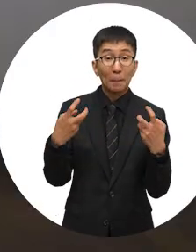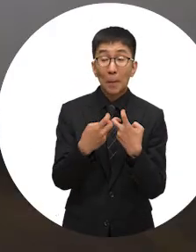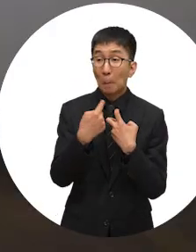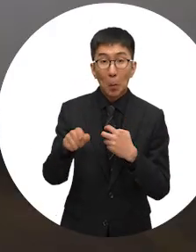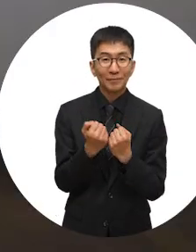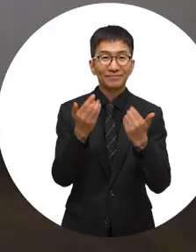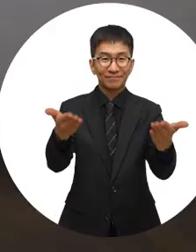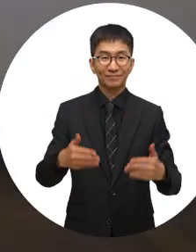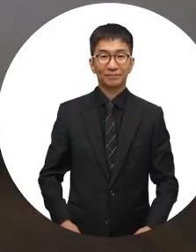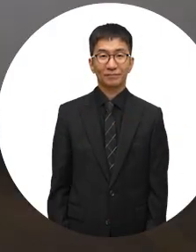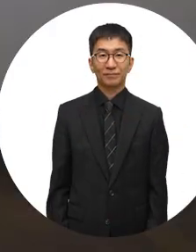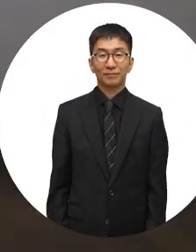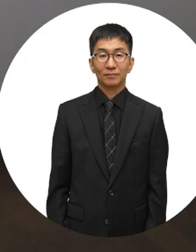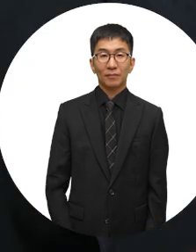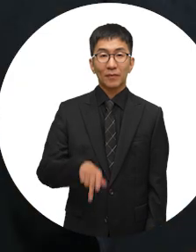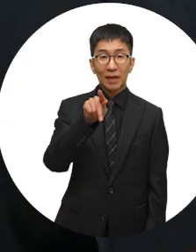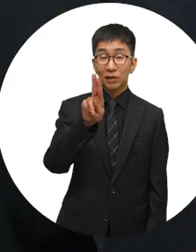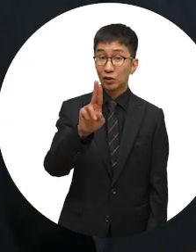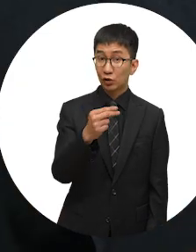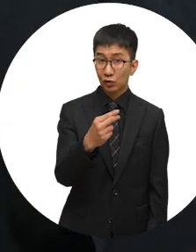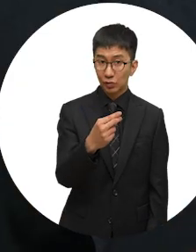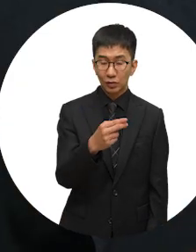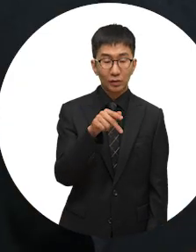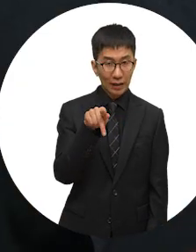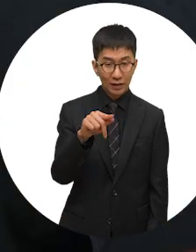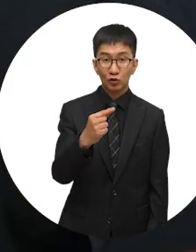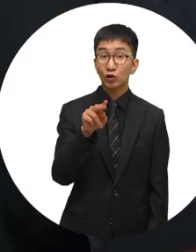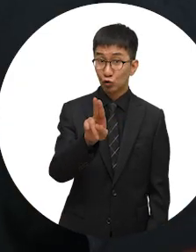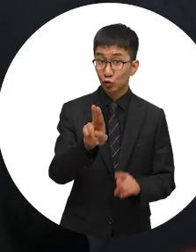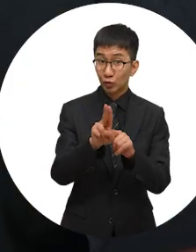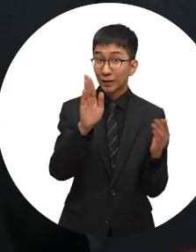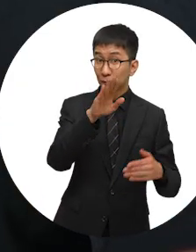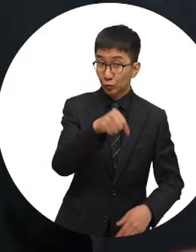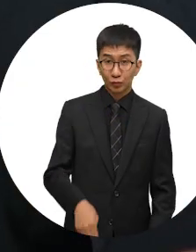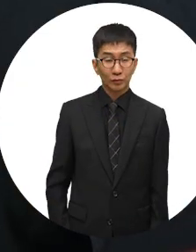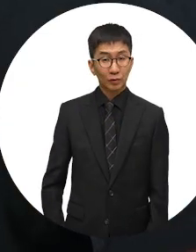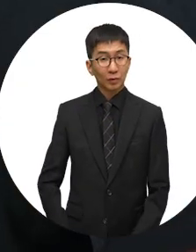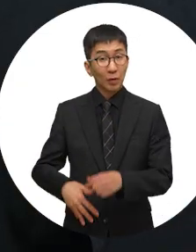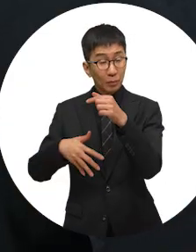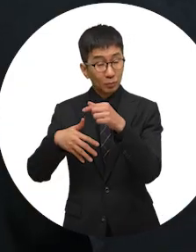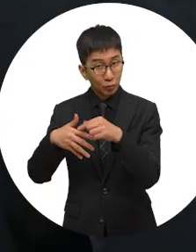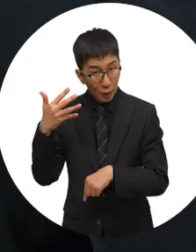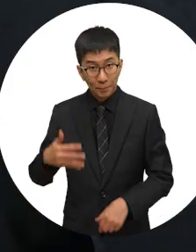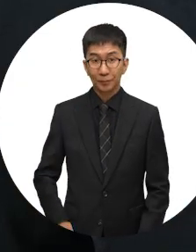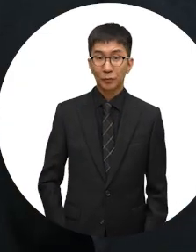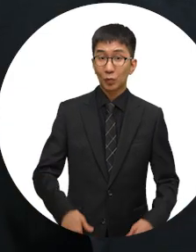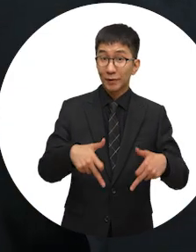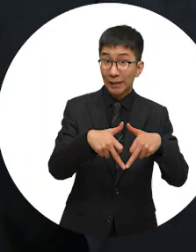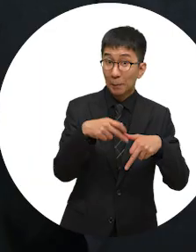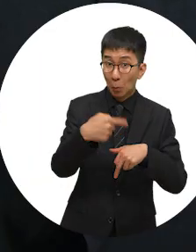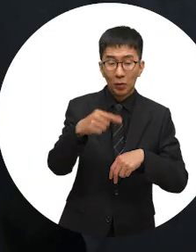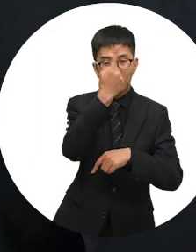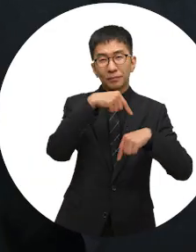전형 방법에 대해 안내드리겠습니다. KGU 학생부 종합전형, 소프트웨어 옵사 전형, 특수교육 대상자 전형은